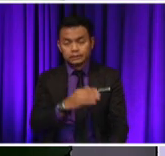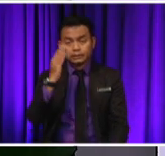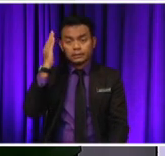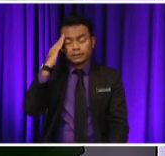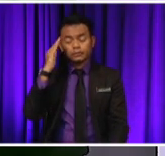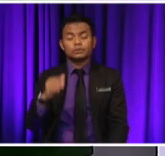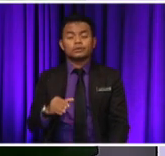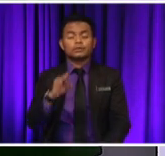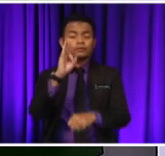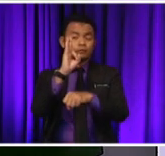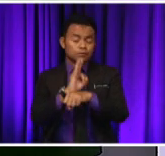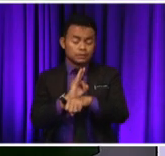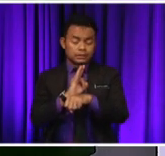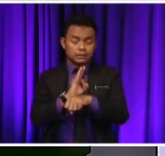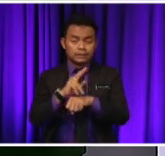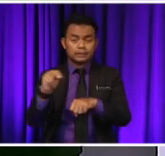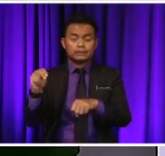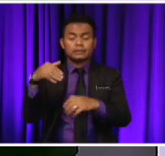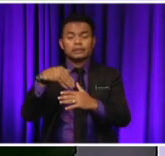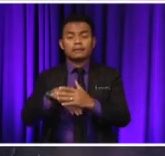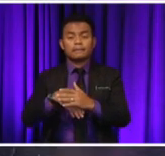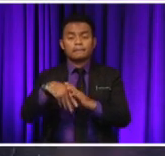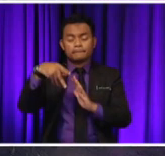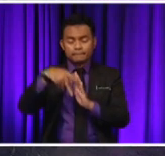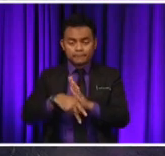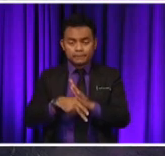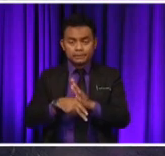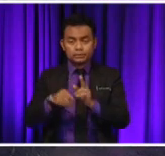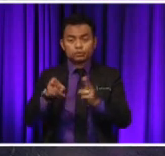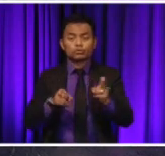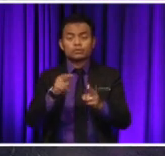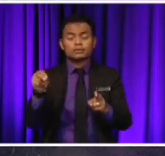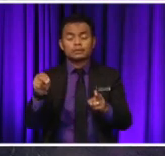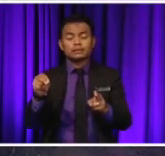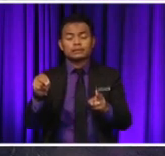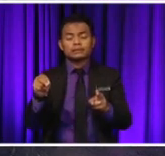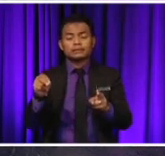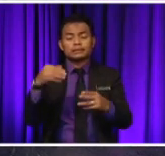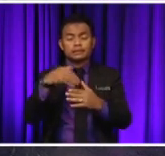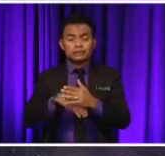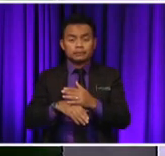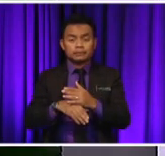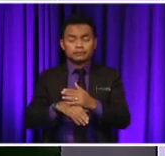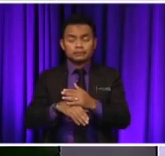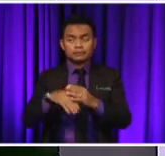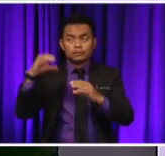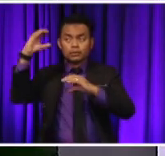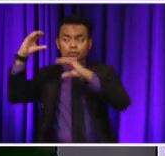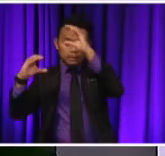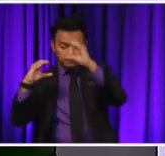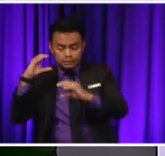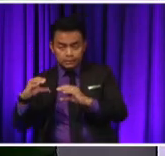dalam pengurusan atau dalam buku teks dialah dalam fungsian dalam organisasi perniagaan itu belajar tentang